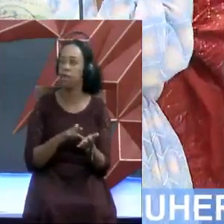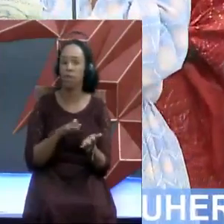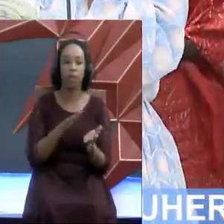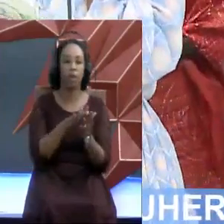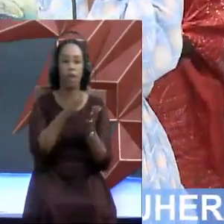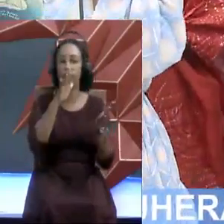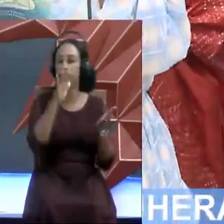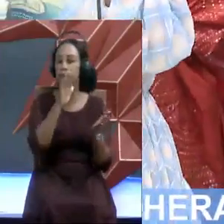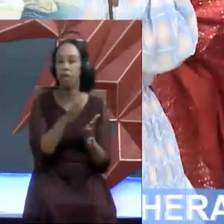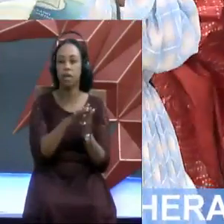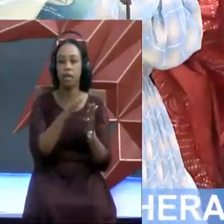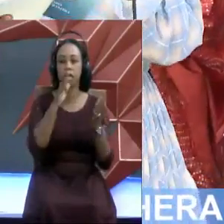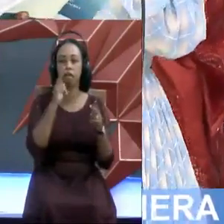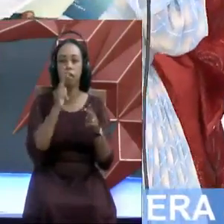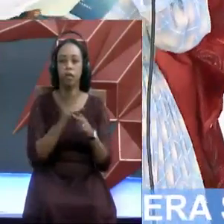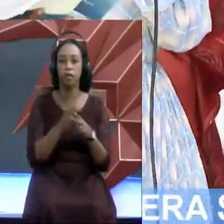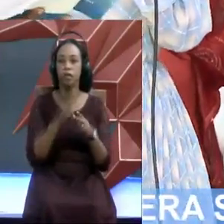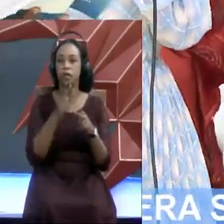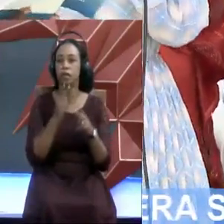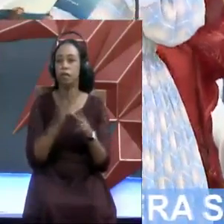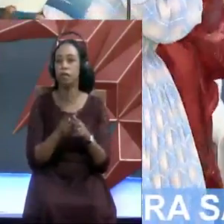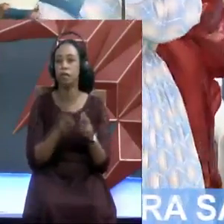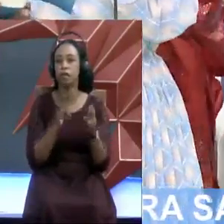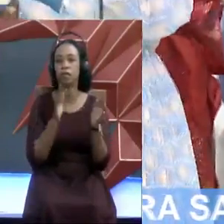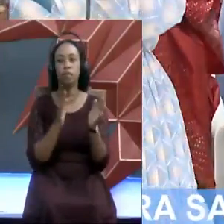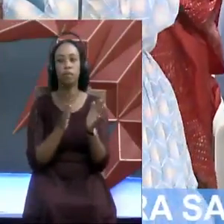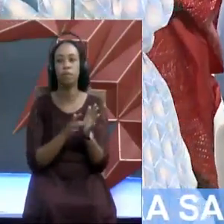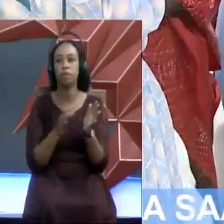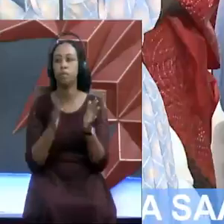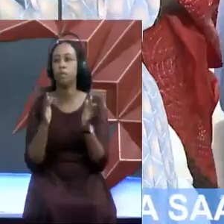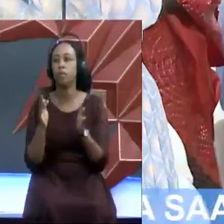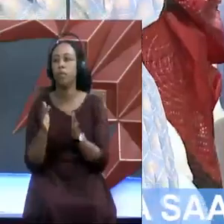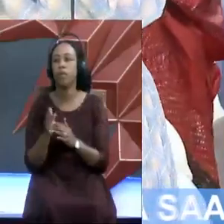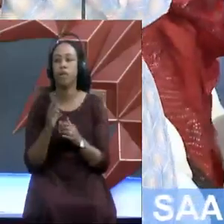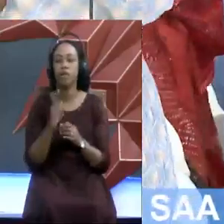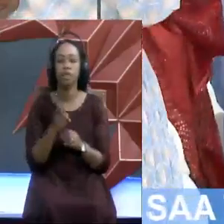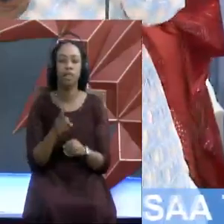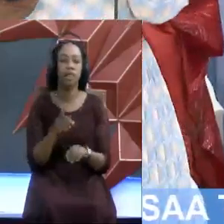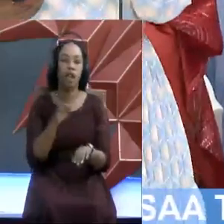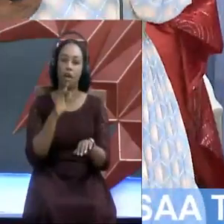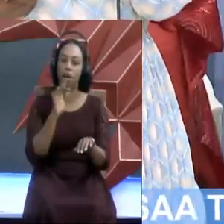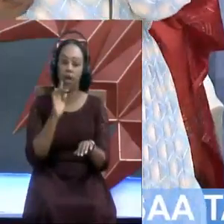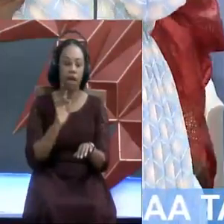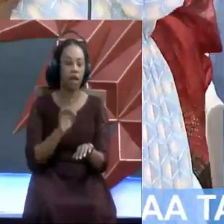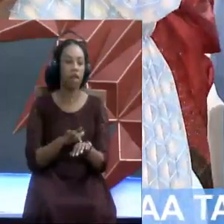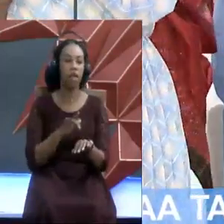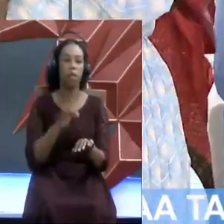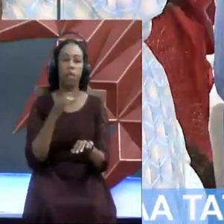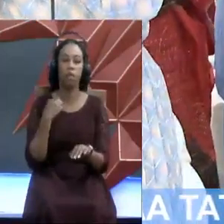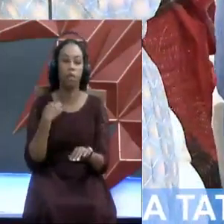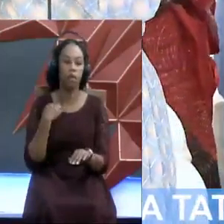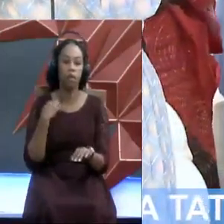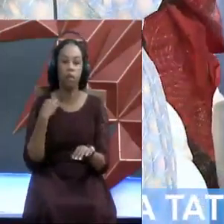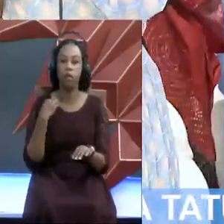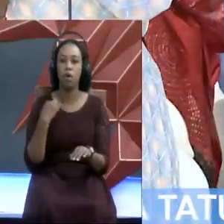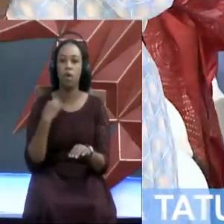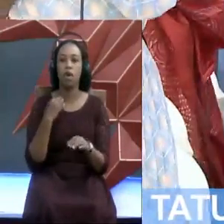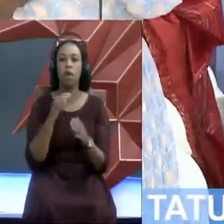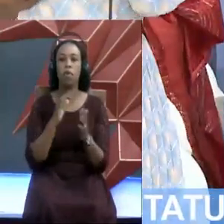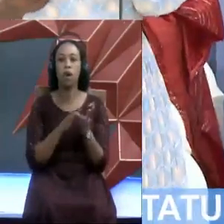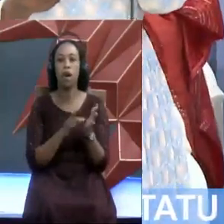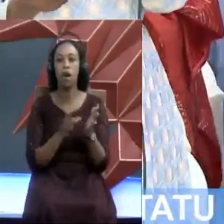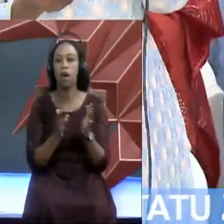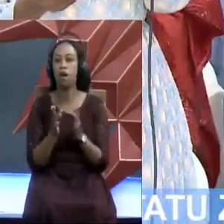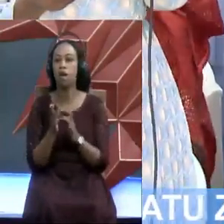Wakasifu jina lake Jika pele Shika kwenye nguo